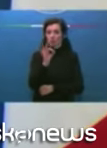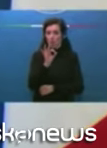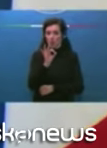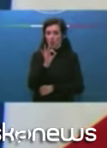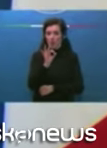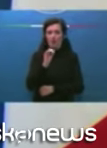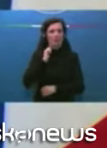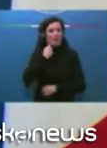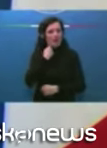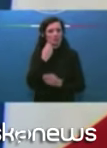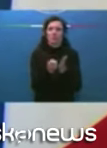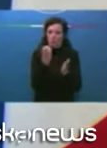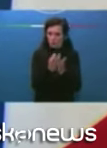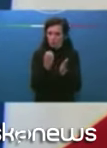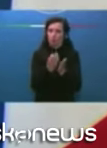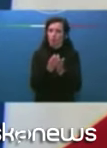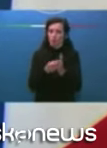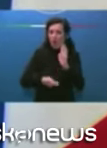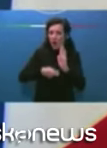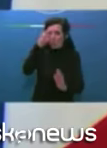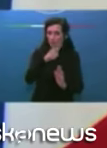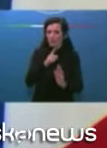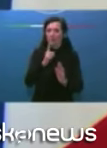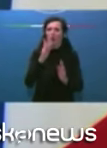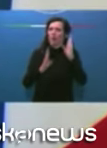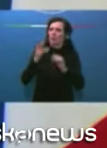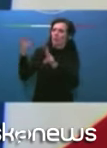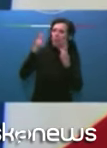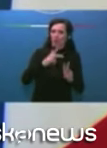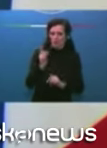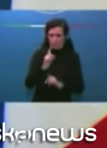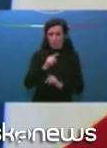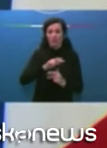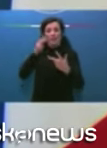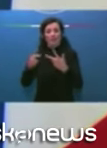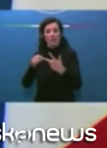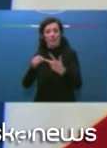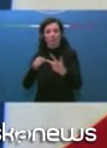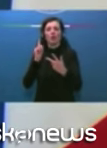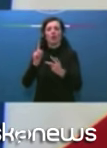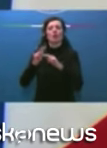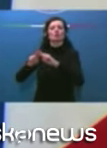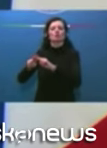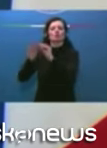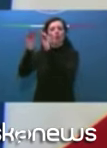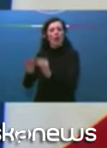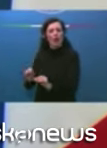prodotto da giacimenti nazionali rispetto all'import. La terza riguarda la sicurezza nazionale, cioè gli stoccaggi,